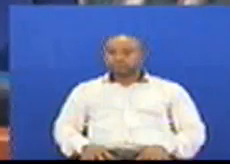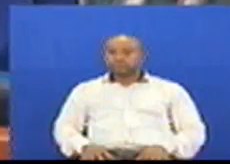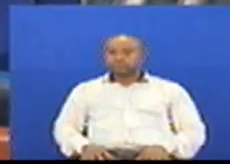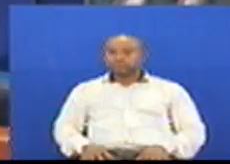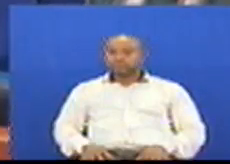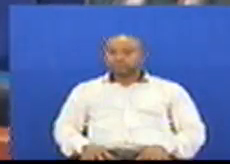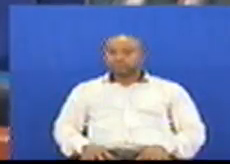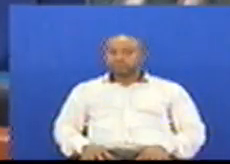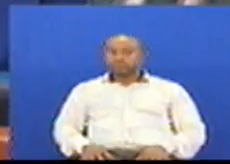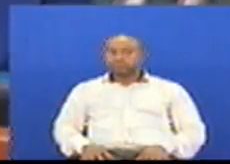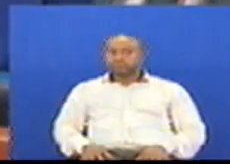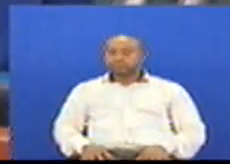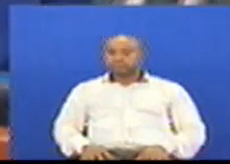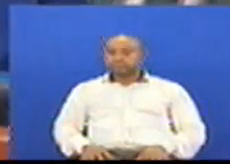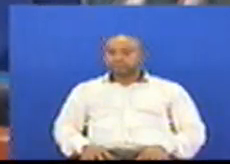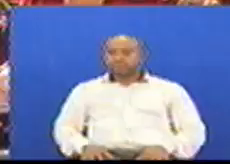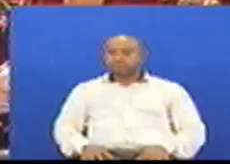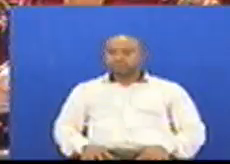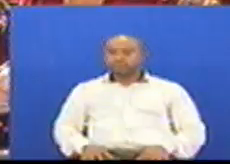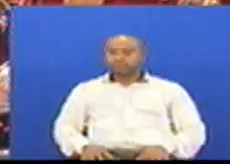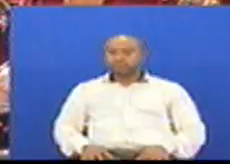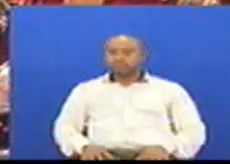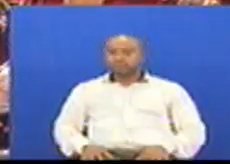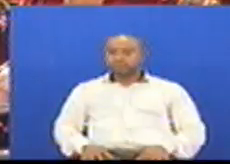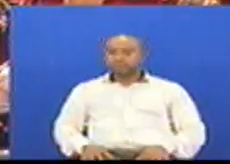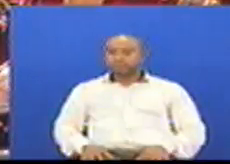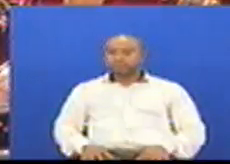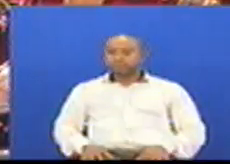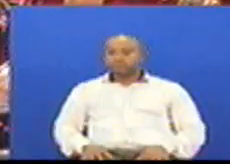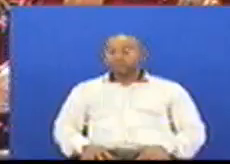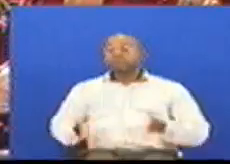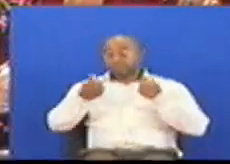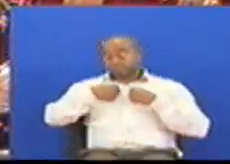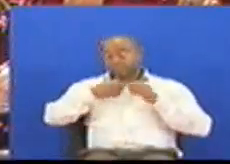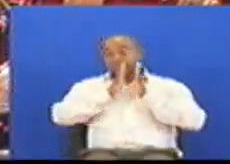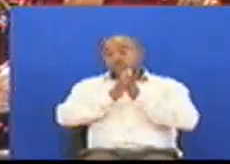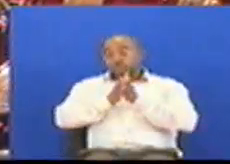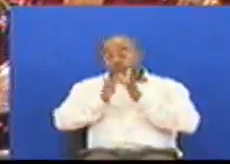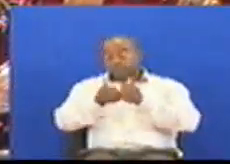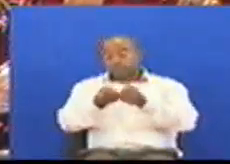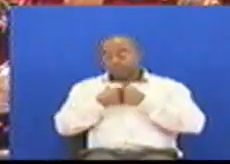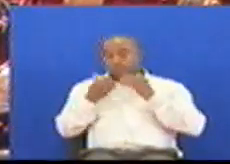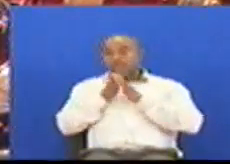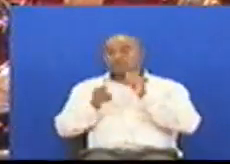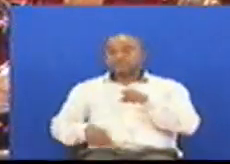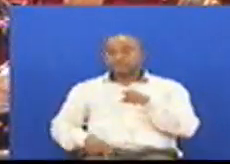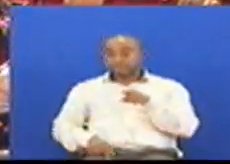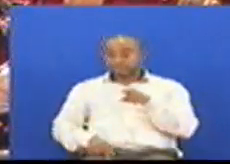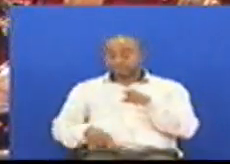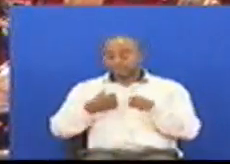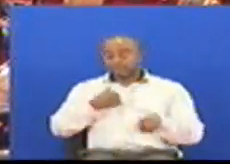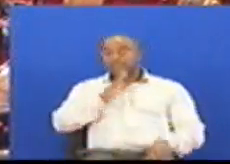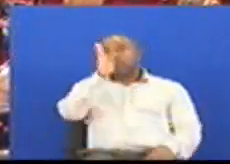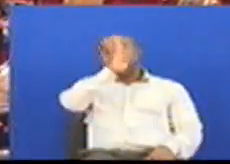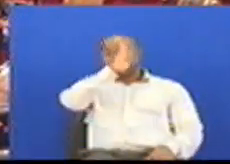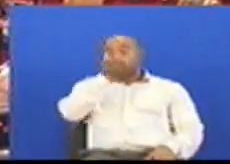ajiandae. Mheshimiwa Naibu Spika, na mimi nakushukuru sana kwa kupata nafasi mchana huu kwa ajili ya